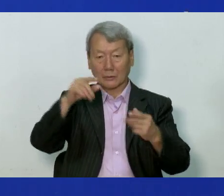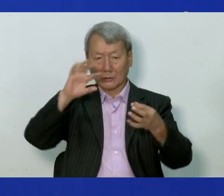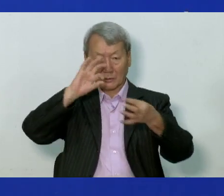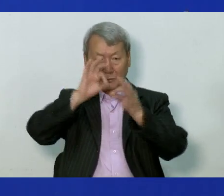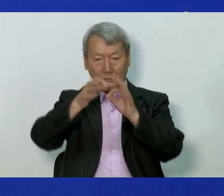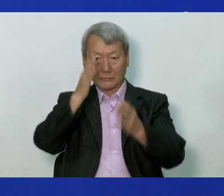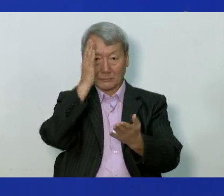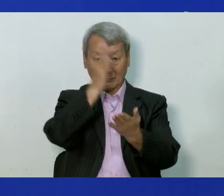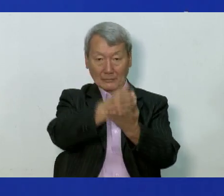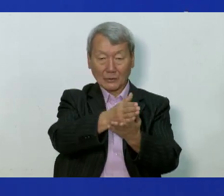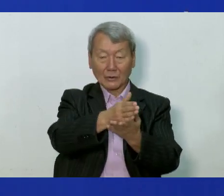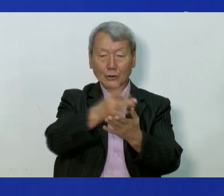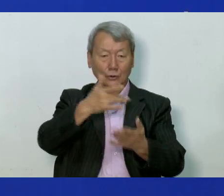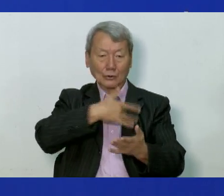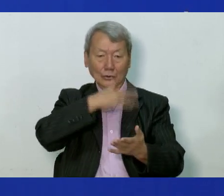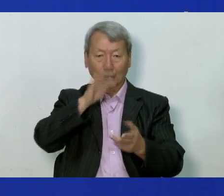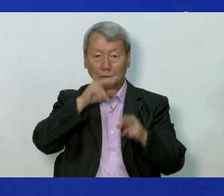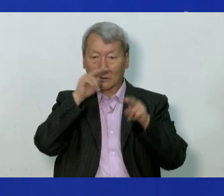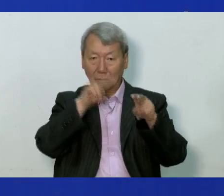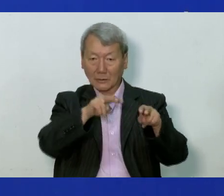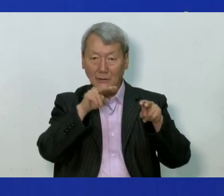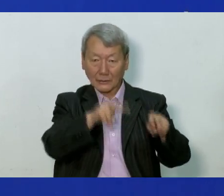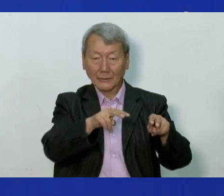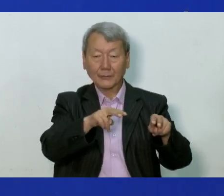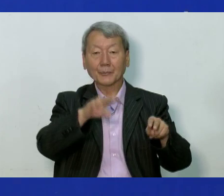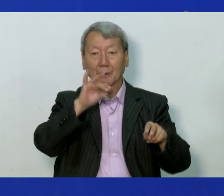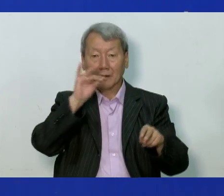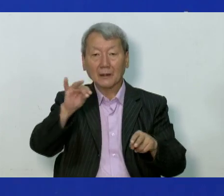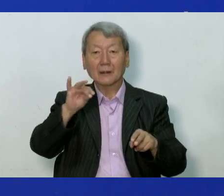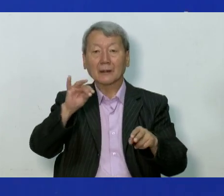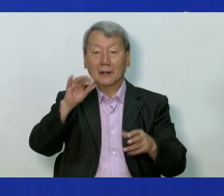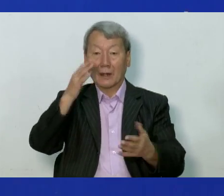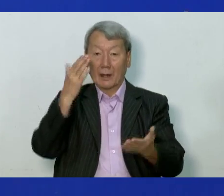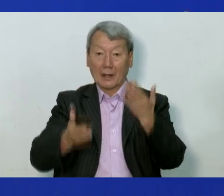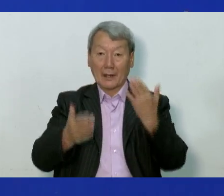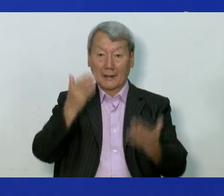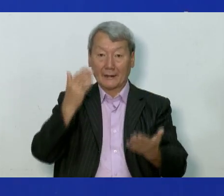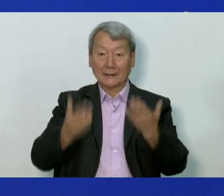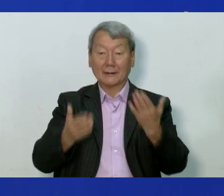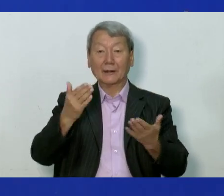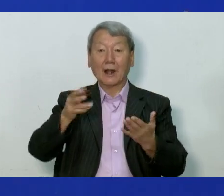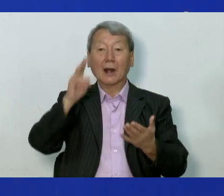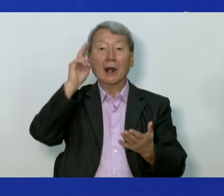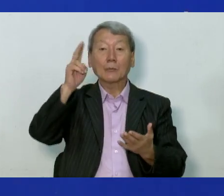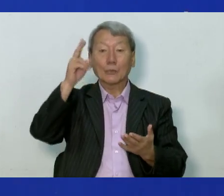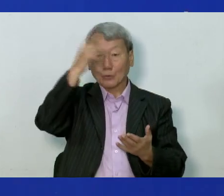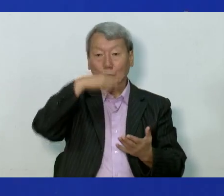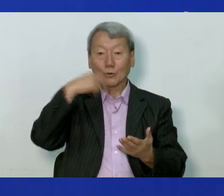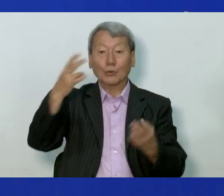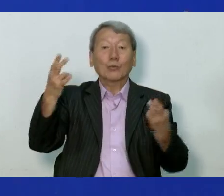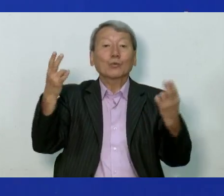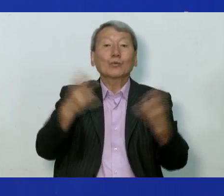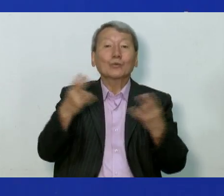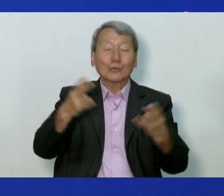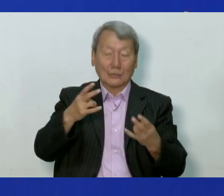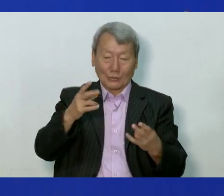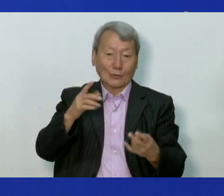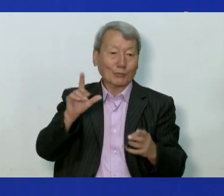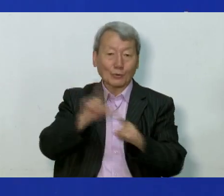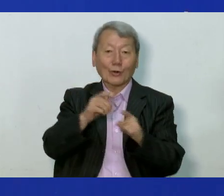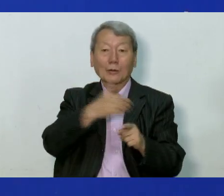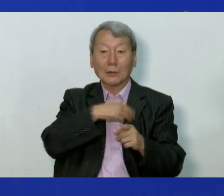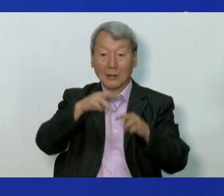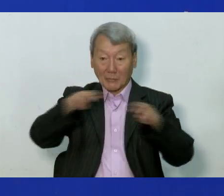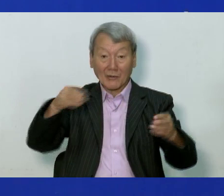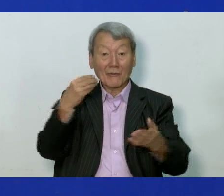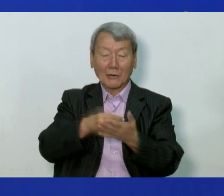назначению, строго контролируются. И если кому-то понадобится информация,